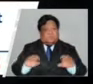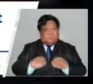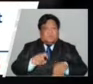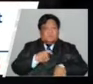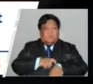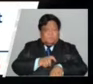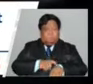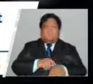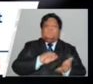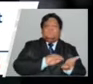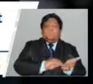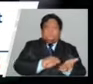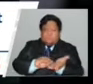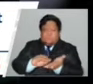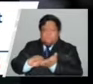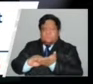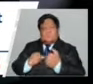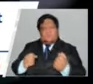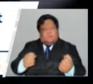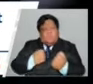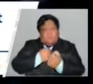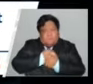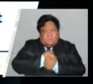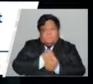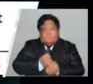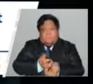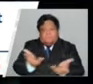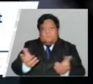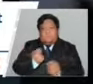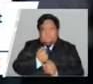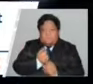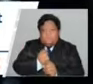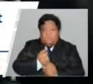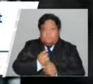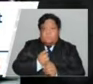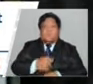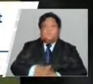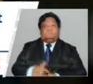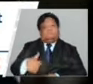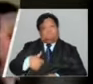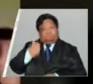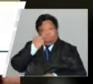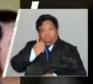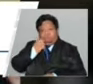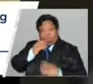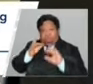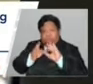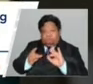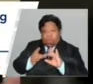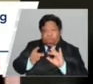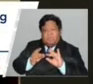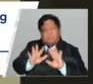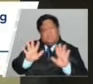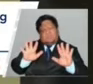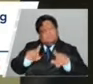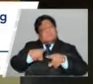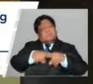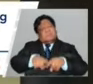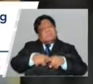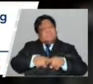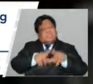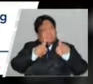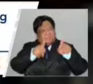at pagbibigay. Lagi ko pong sinasabi na depende po yan sa tao. Pero dahil ako ay Vice